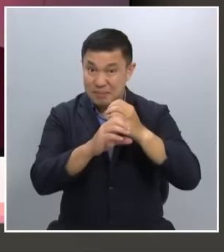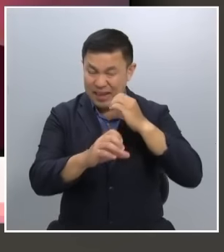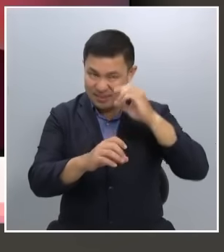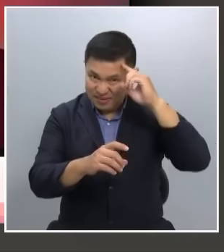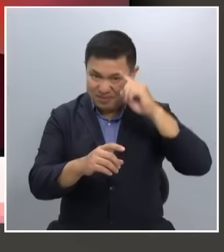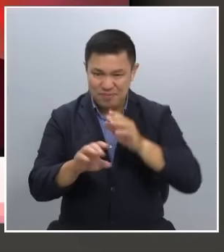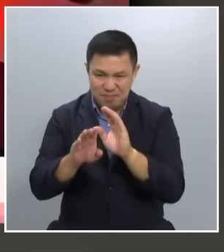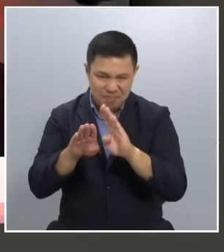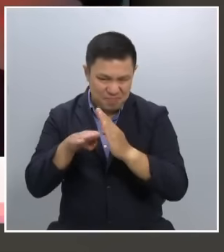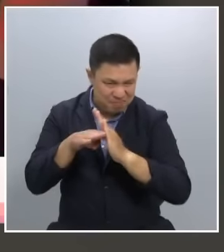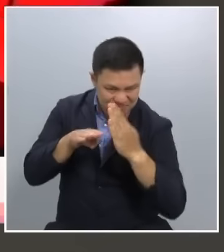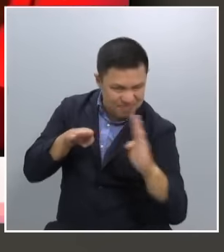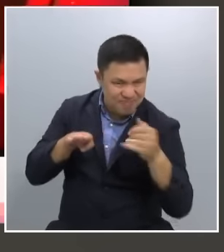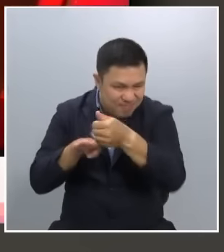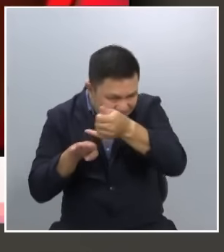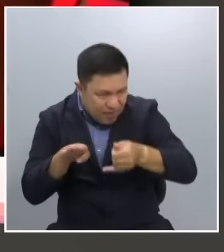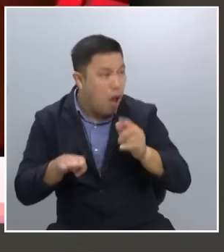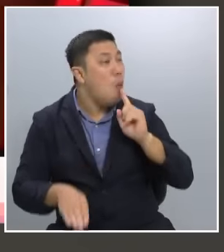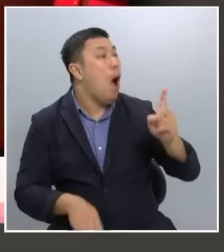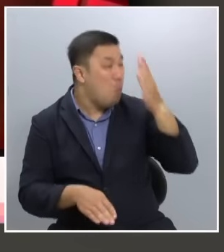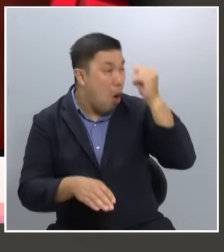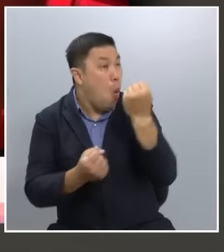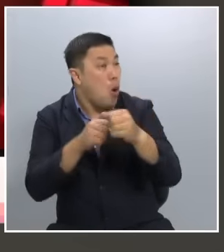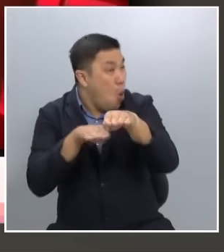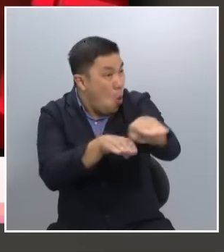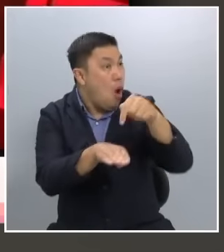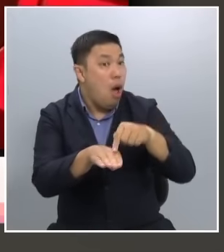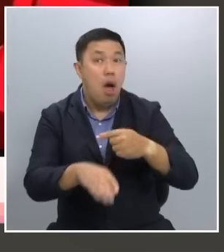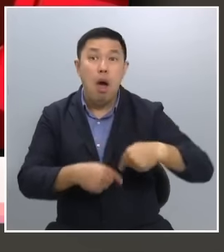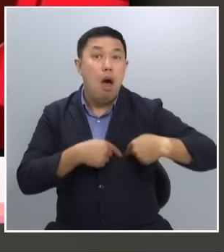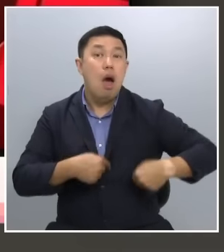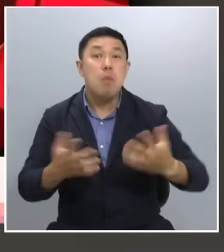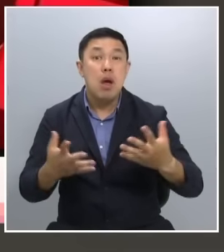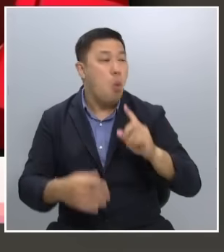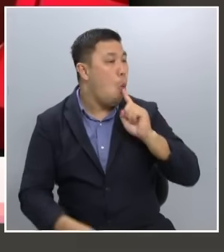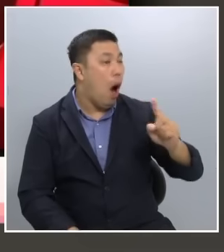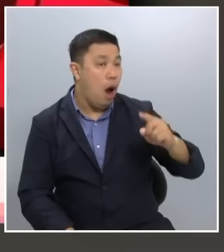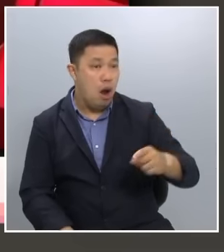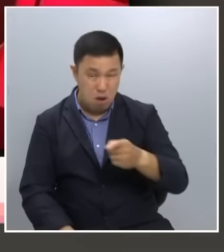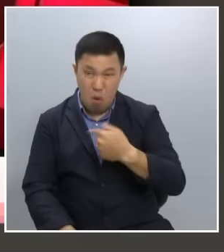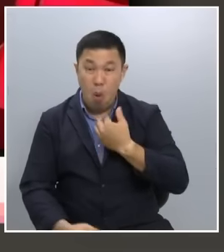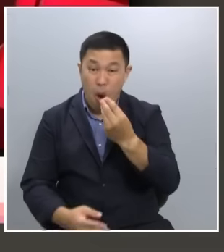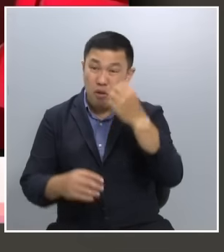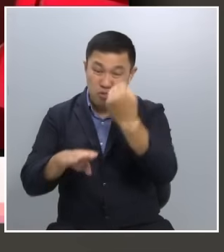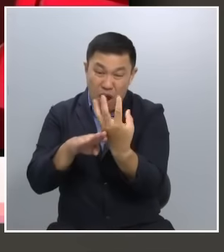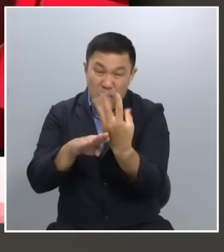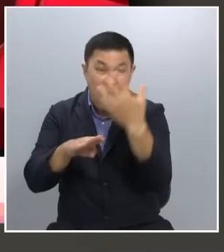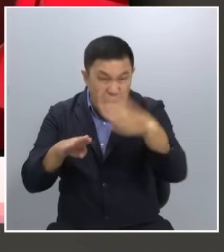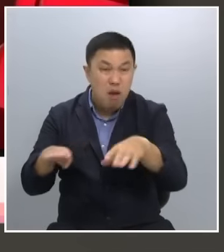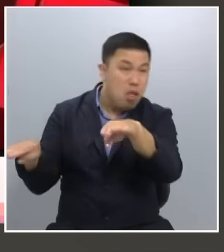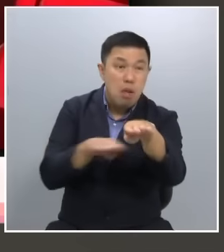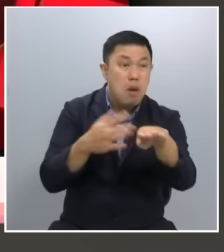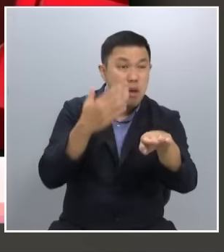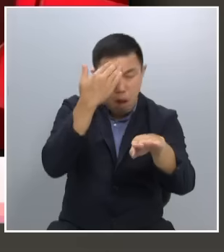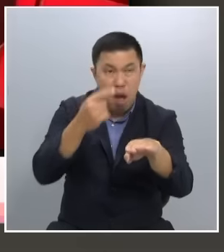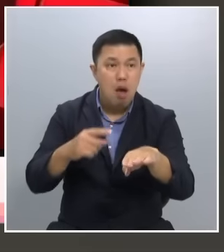ต่อว่าต่อขานนะบอกว่ารถเนี่ยมันตามกระบวนกันอยู่มึงเห็นไหมไม่มีน้ำใจเลยเว้ยกูขอเข้าไปทำไมมึงให้กูเข้านี่เ